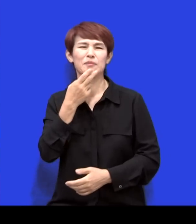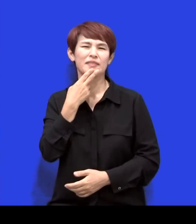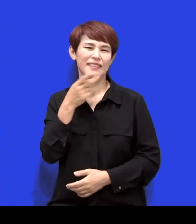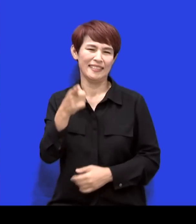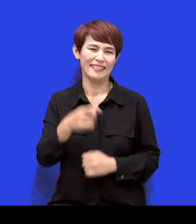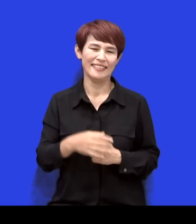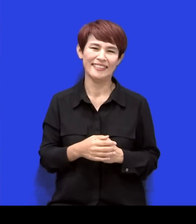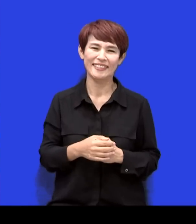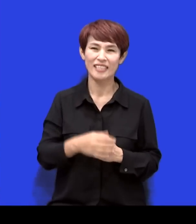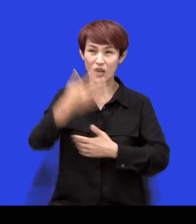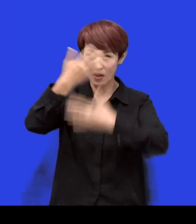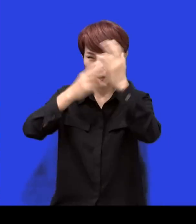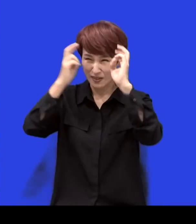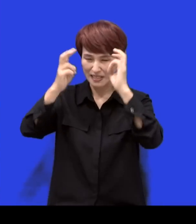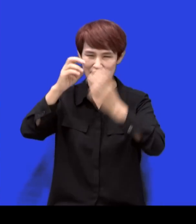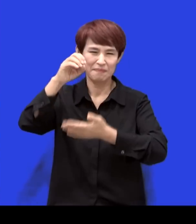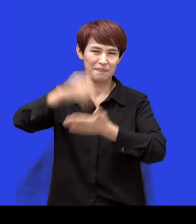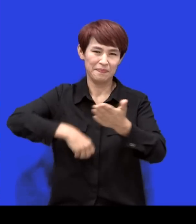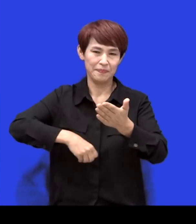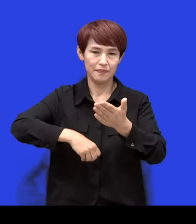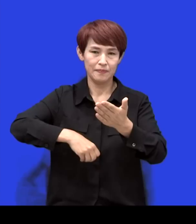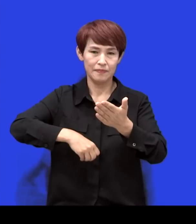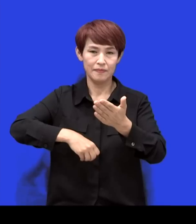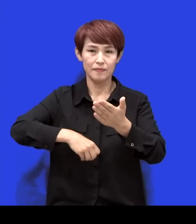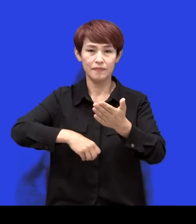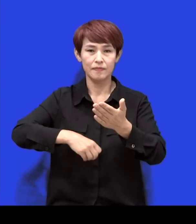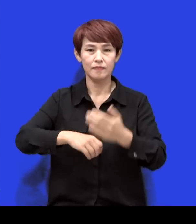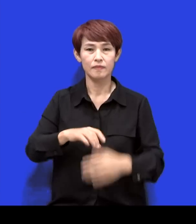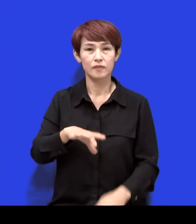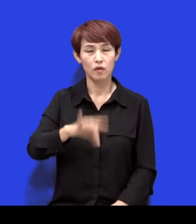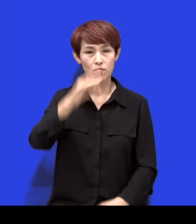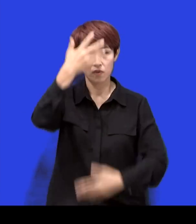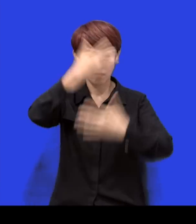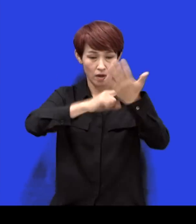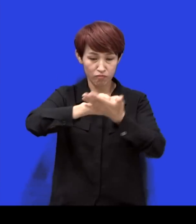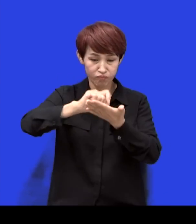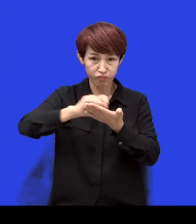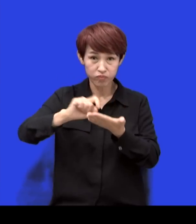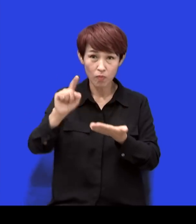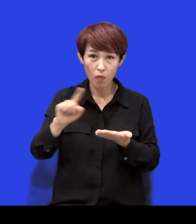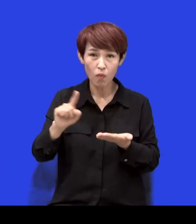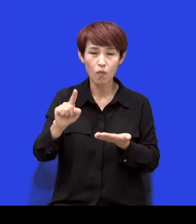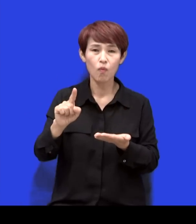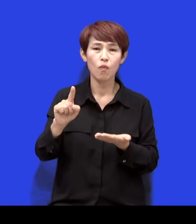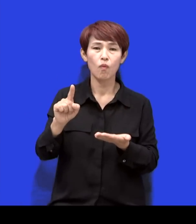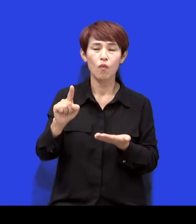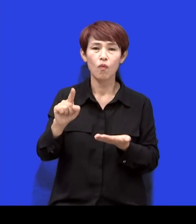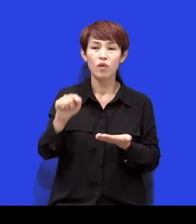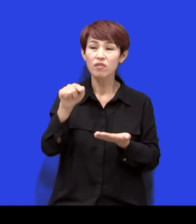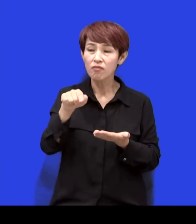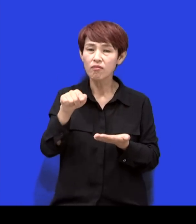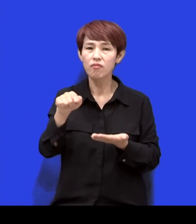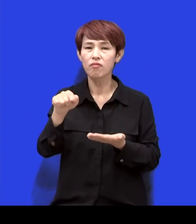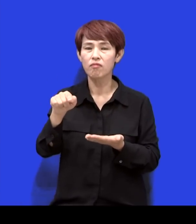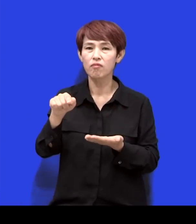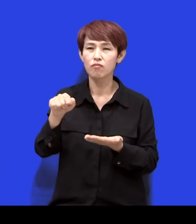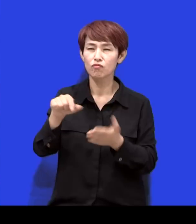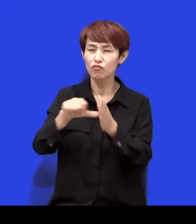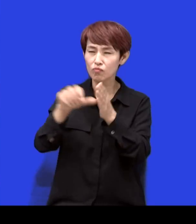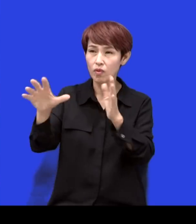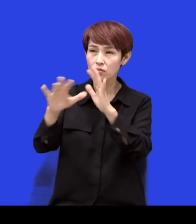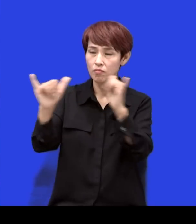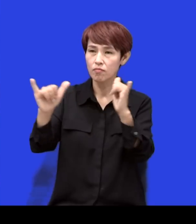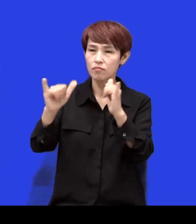되면 예, 나오죠. 바로 아니, 1년 하고 못하겠다. 나와서 예. 그때는 이제 제가 처음 쓴 시나리오가 이런 유명 배우가 나와서 개봉하는 예. 게 거의 기적 같은 일이라는